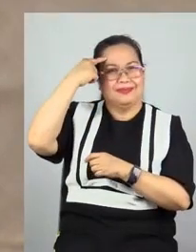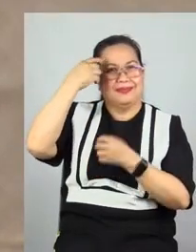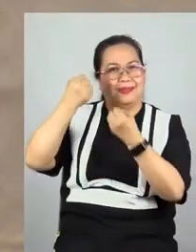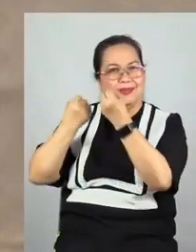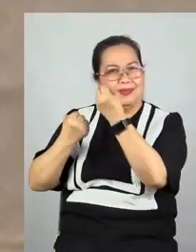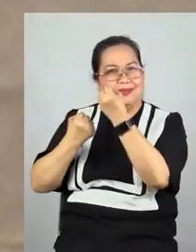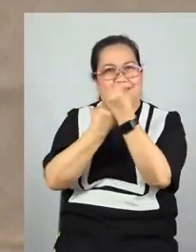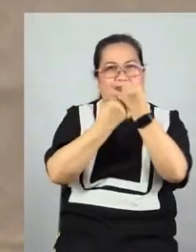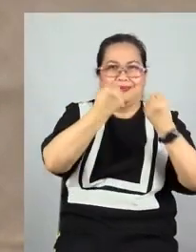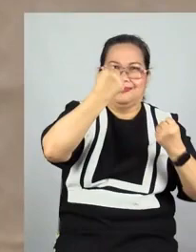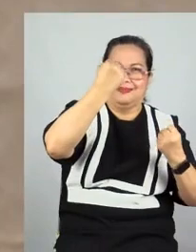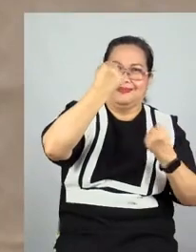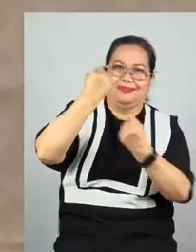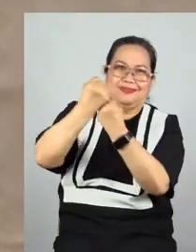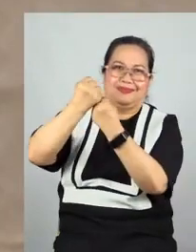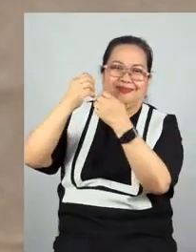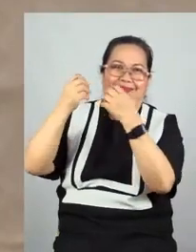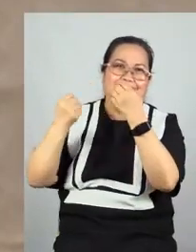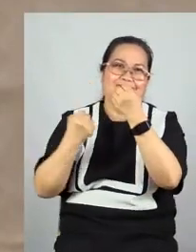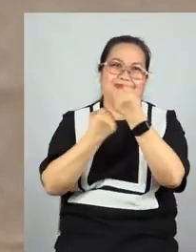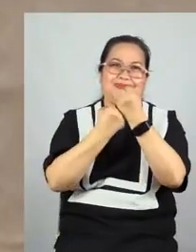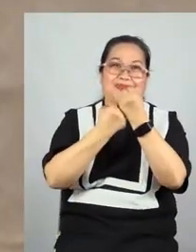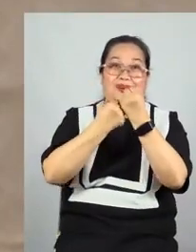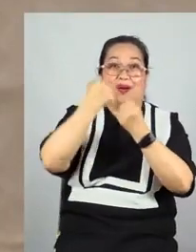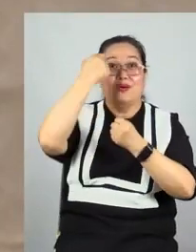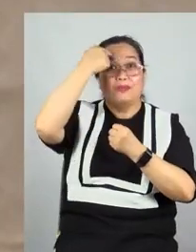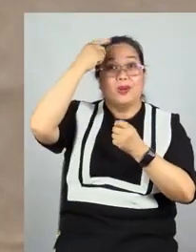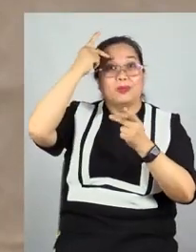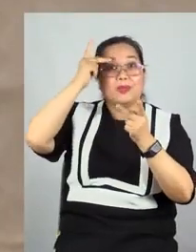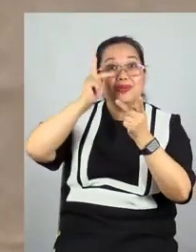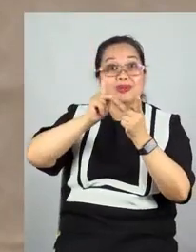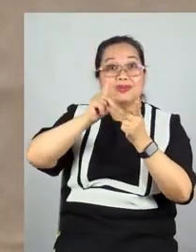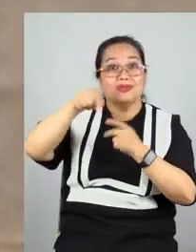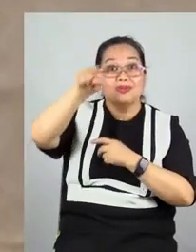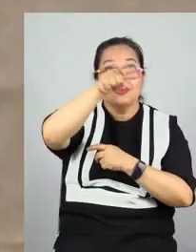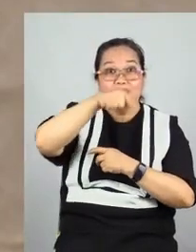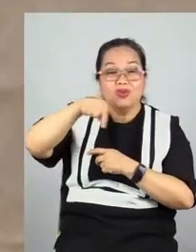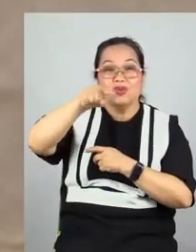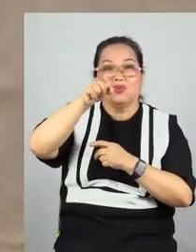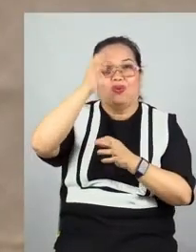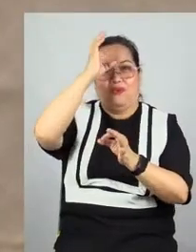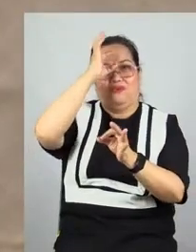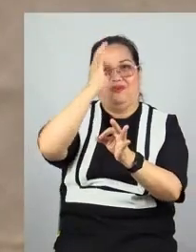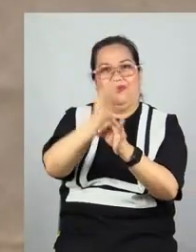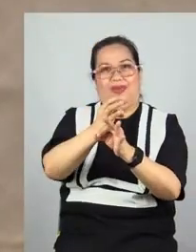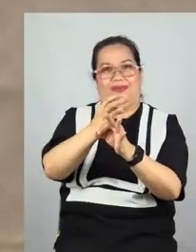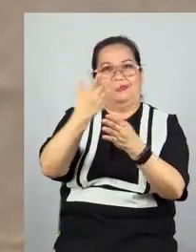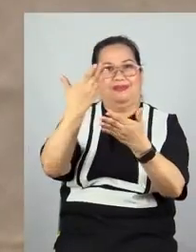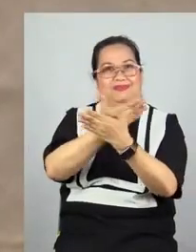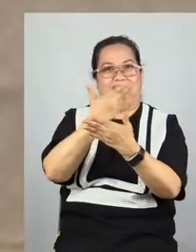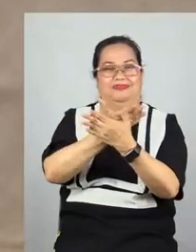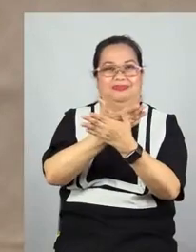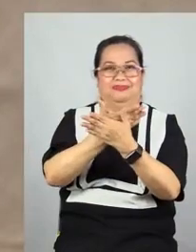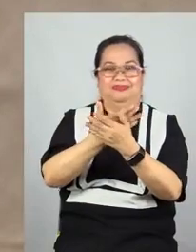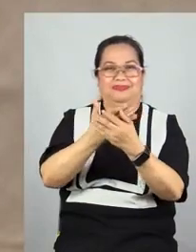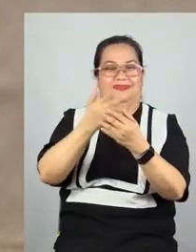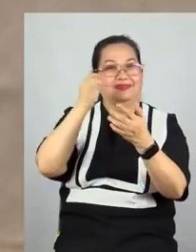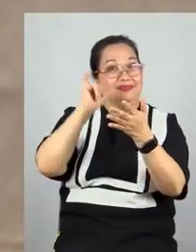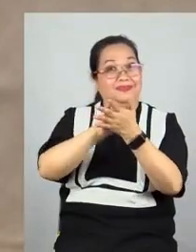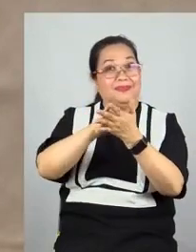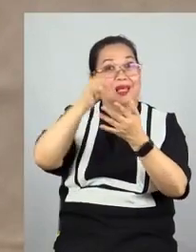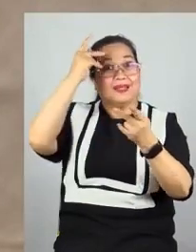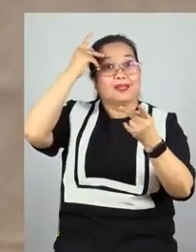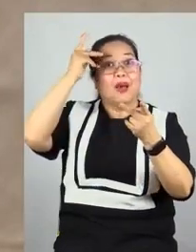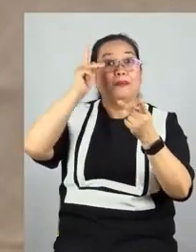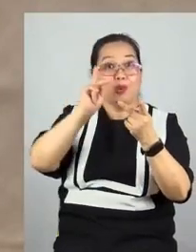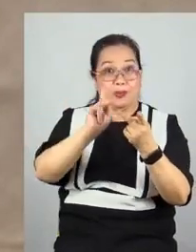by side for the faith of the gospel. Yun po ang kanyang objective sa pagsulat niya